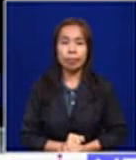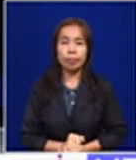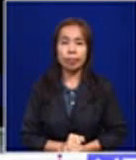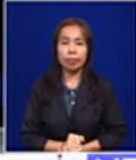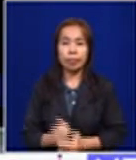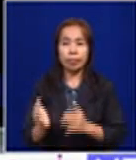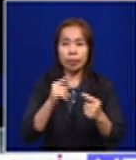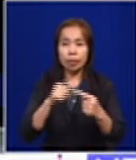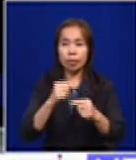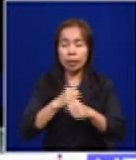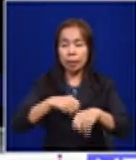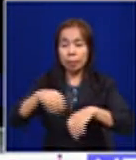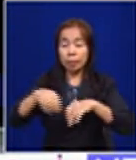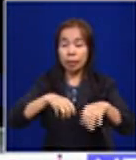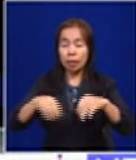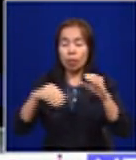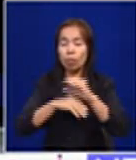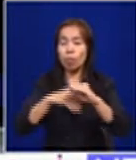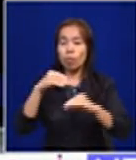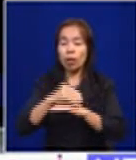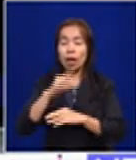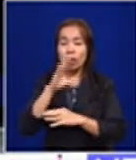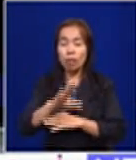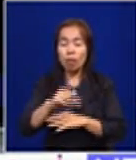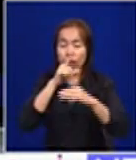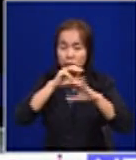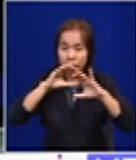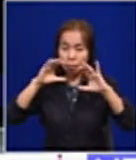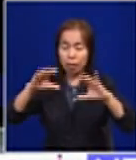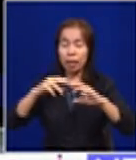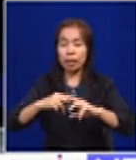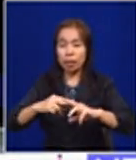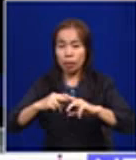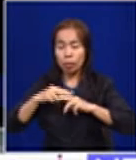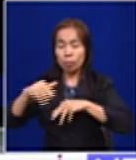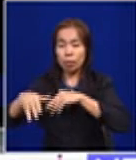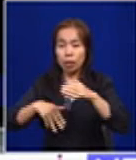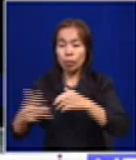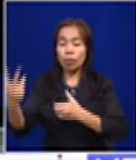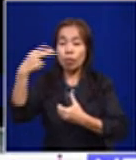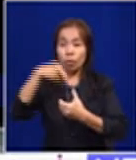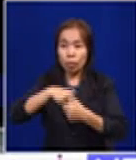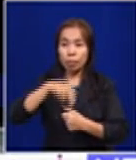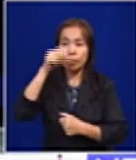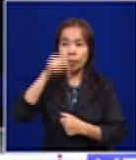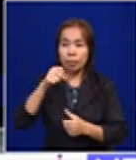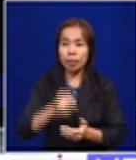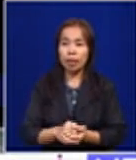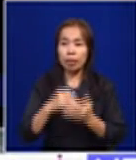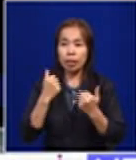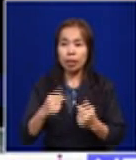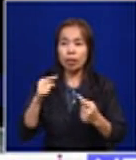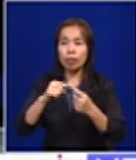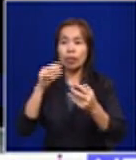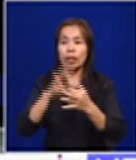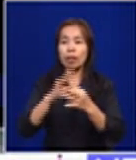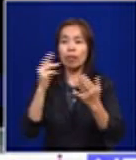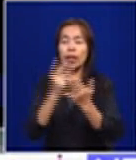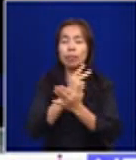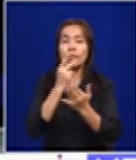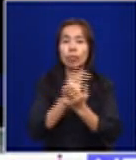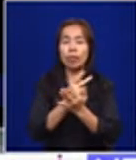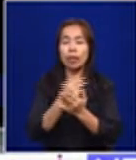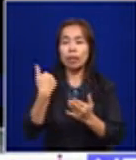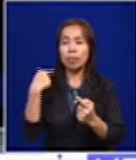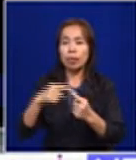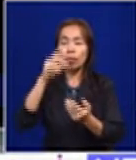ไปดูการขับเคลื่อนโครงการประชารัฐกันบ้างนะคะอย่างที่จังหวัดกาญจนบุรีนะคะก็ได้ร่วมกับกองทุนหมู่บ้านแล้วก็ชุมชนเมืองค่ะเดินหน้าที่จะขับเคลื่อนโ